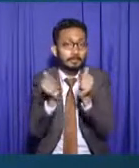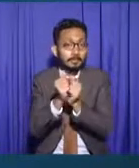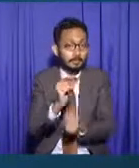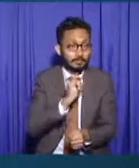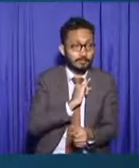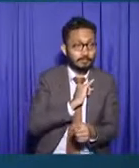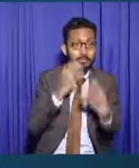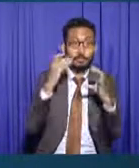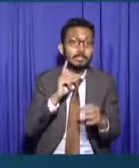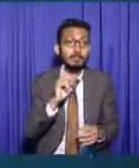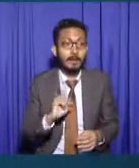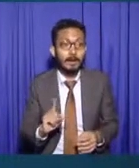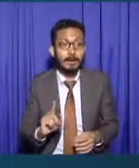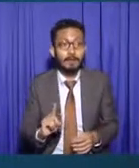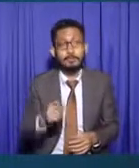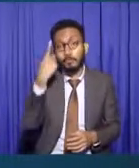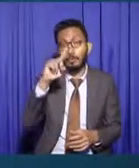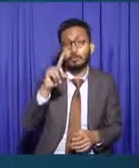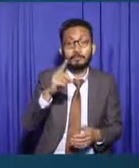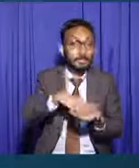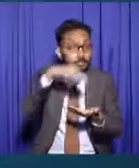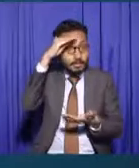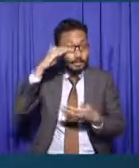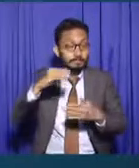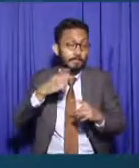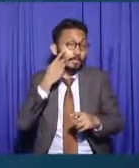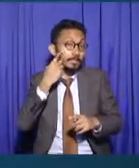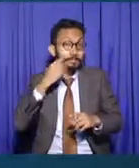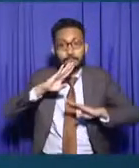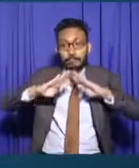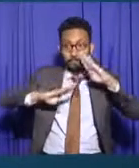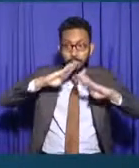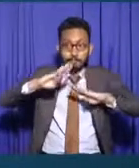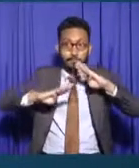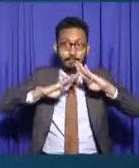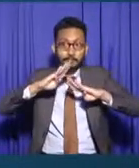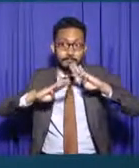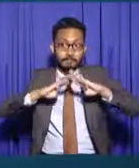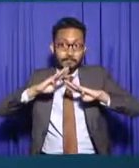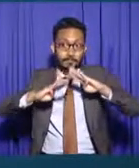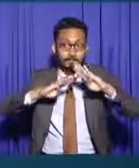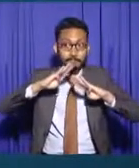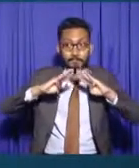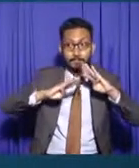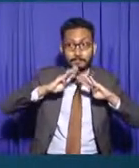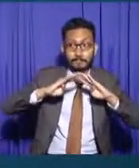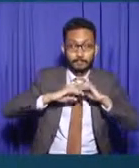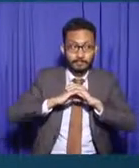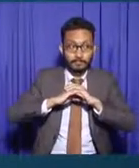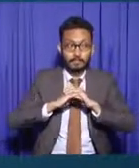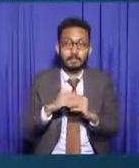bersama dengan saya seguzamima untuk sesi pembelajaran bagi mata pelajaran biologi